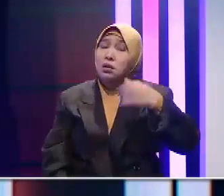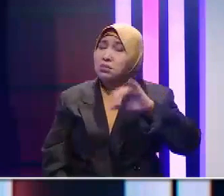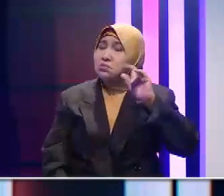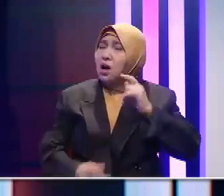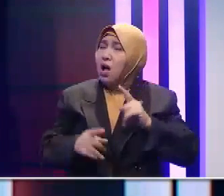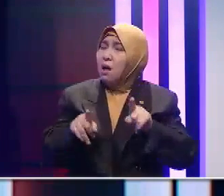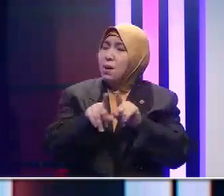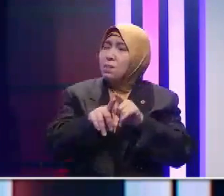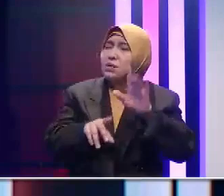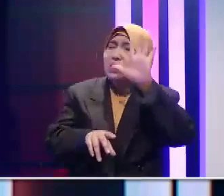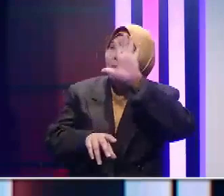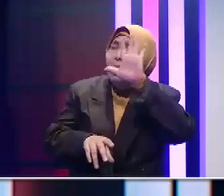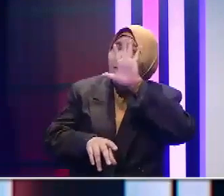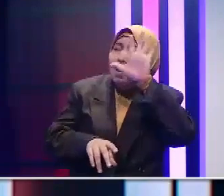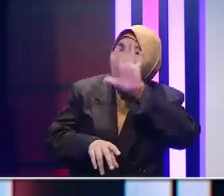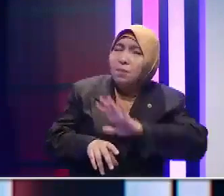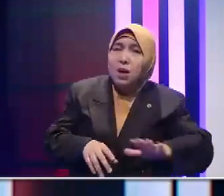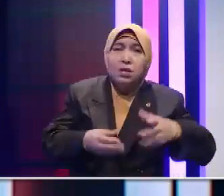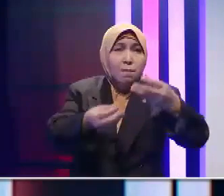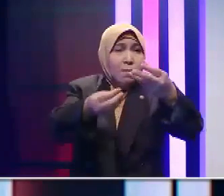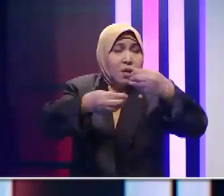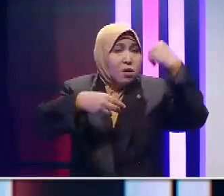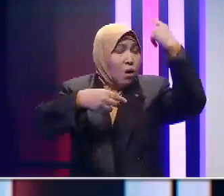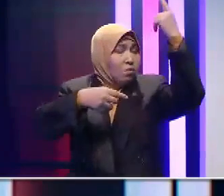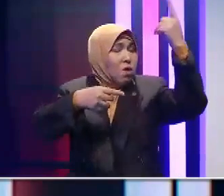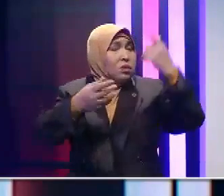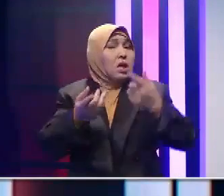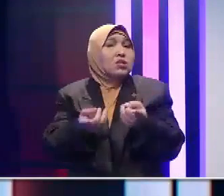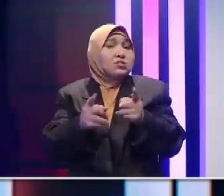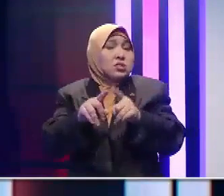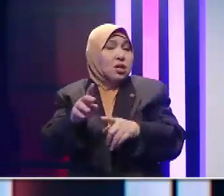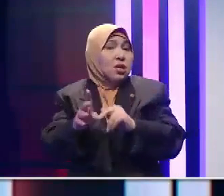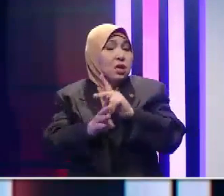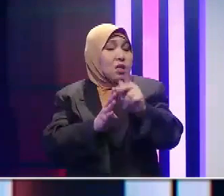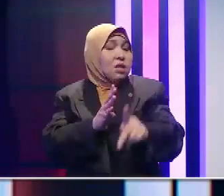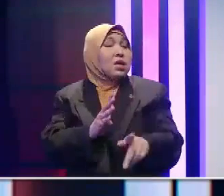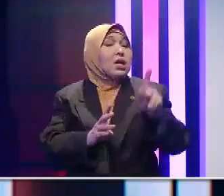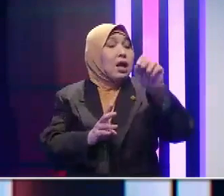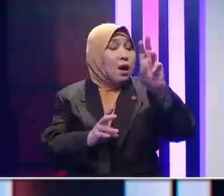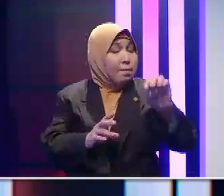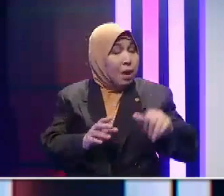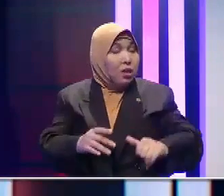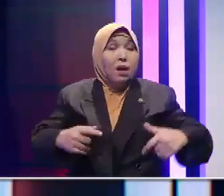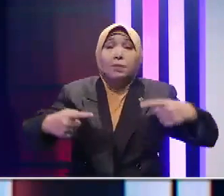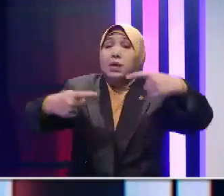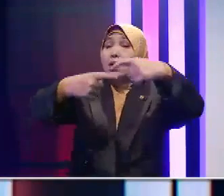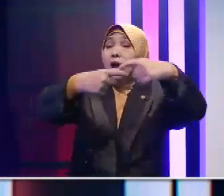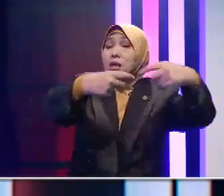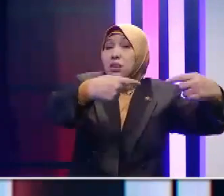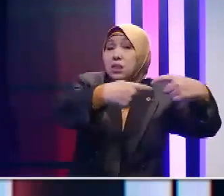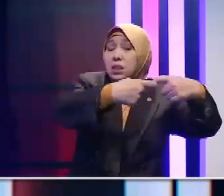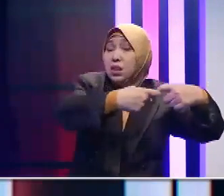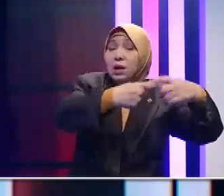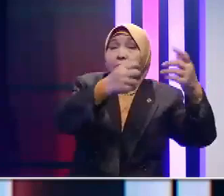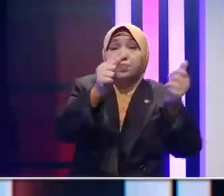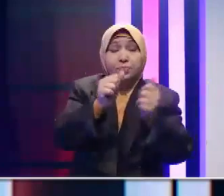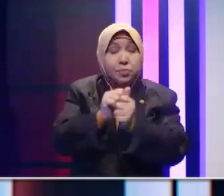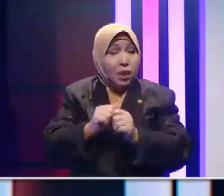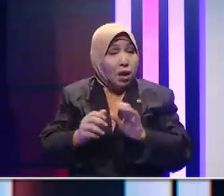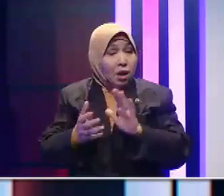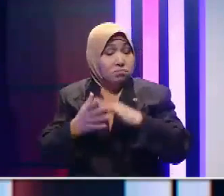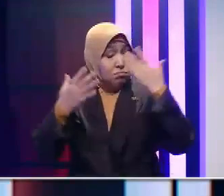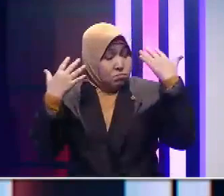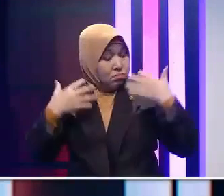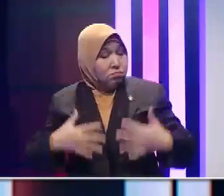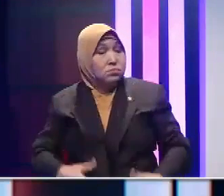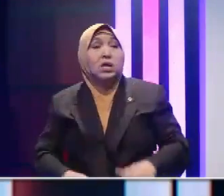ataupun dimimpikan oleh Allah Ta'ala tentang kejadian kiamat, dan dia berkaitan dengan Al-Quran itu juga sendiri. Dan kalau kita tengok pada ayat yang ke-8